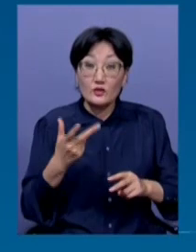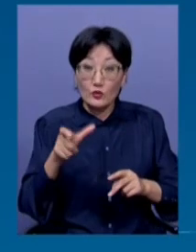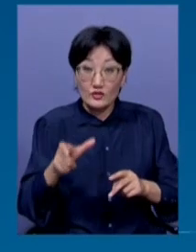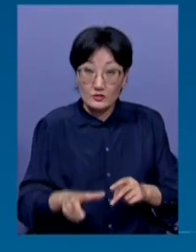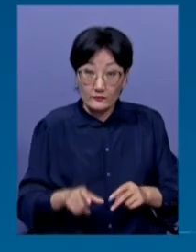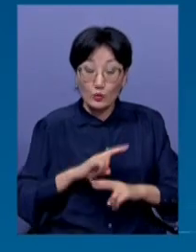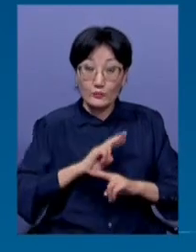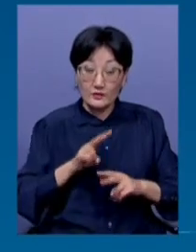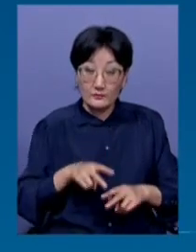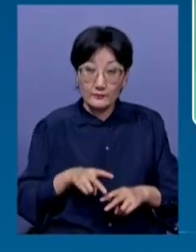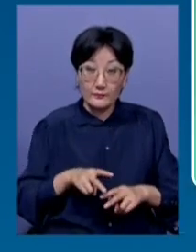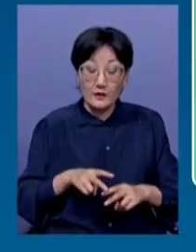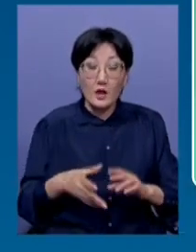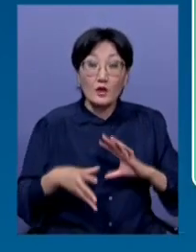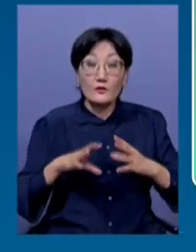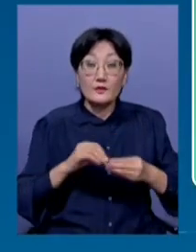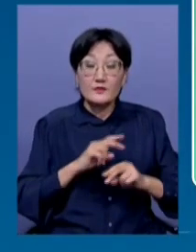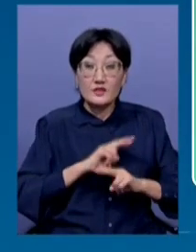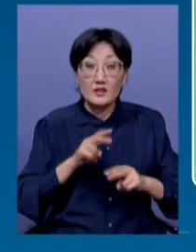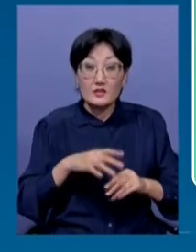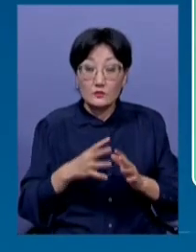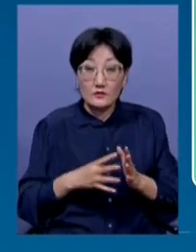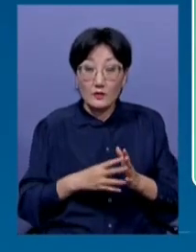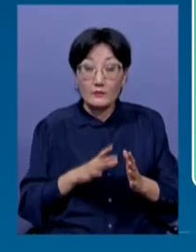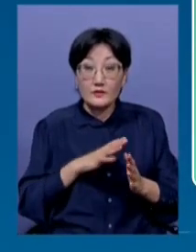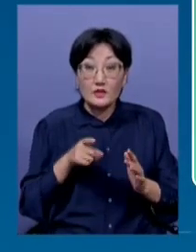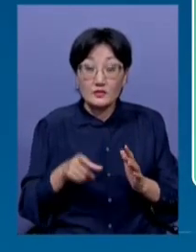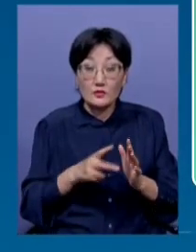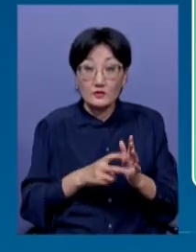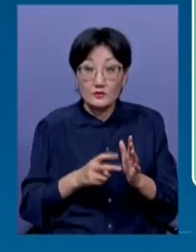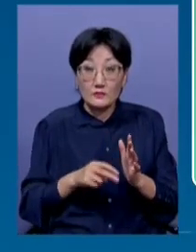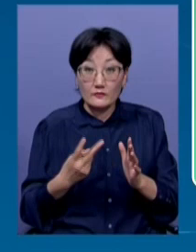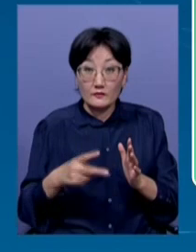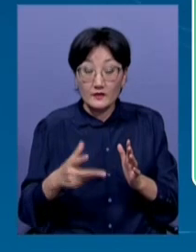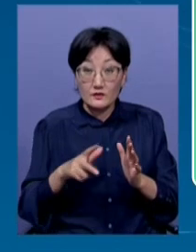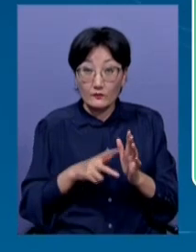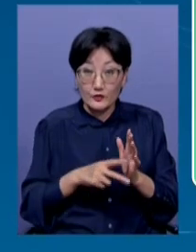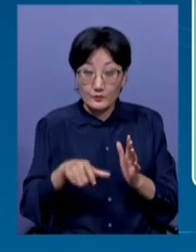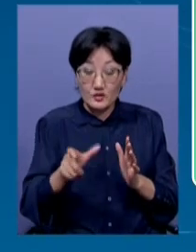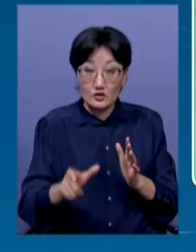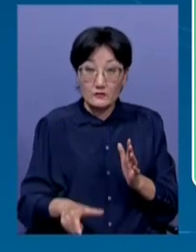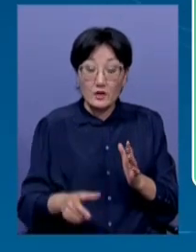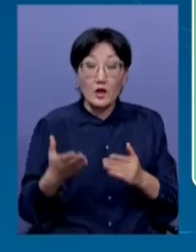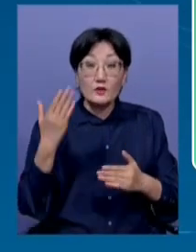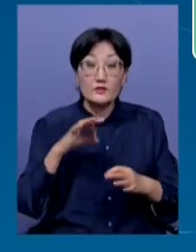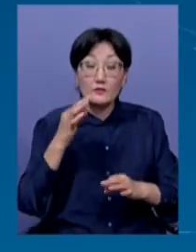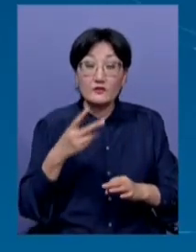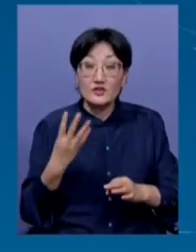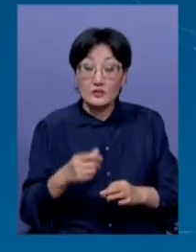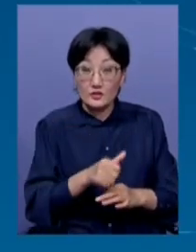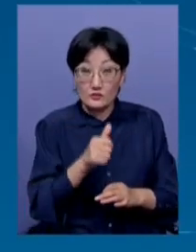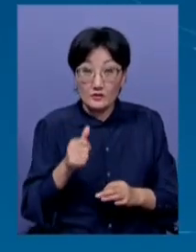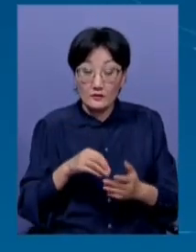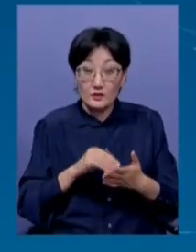наших соотечественников. Всего жертвами COVID-19 стали 1728 человек. За прошедшие 24